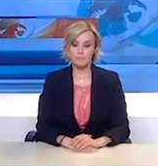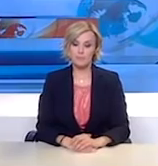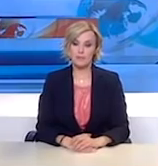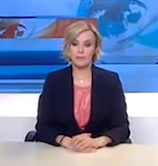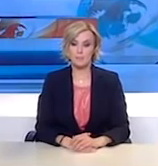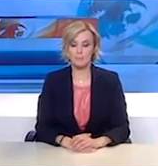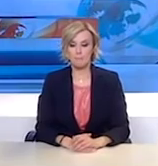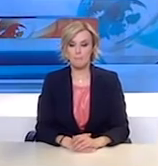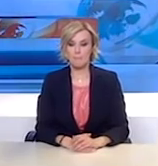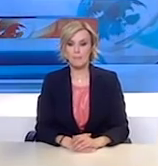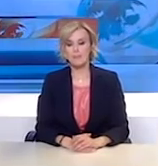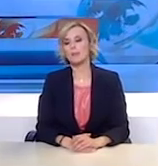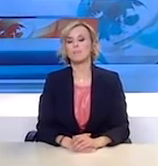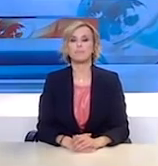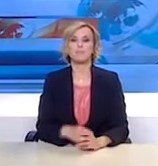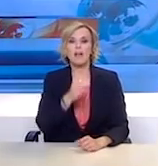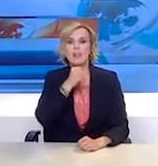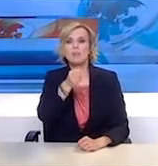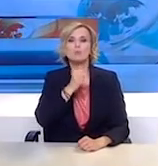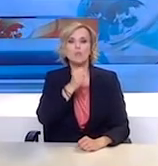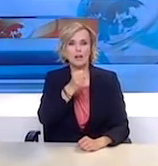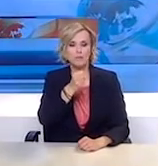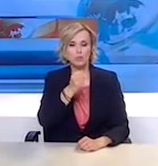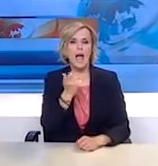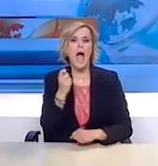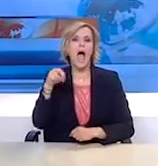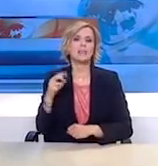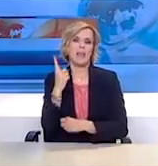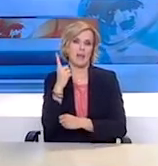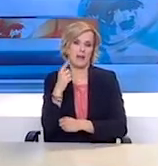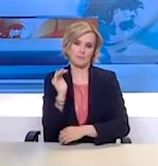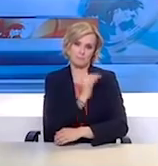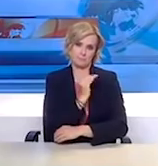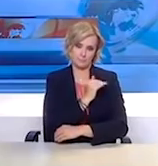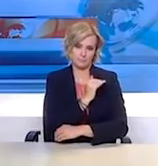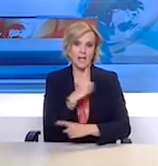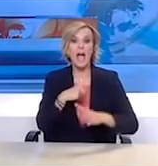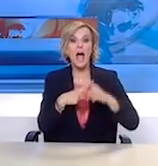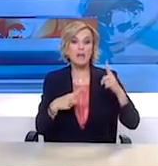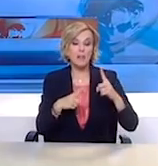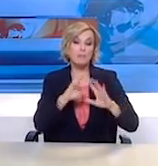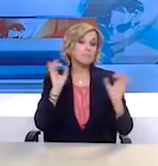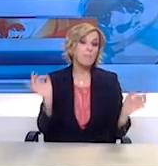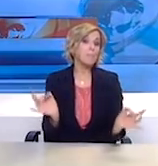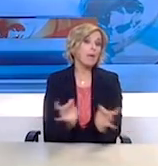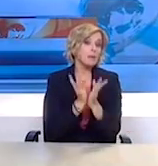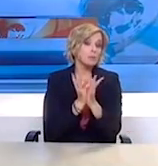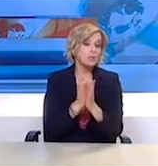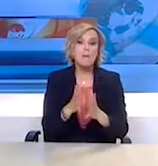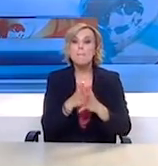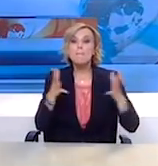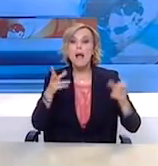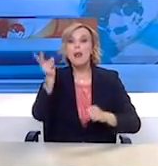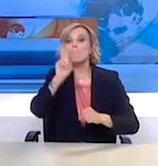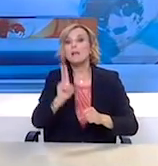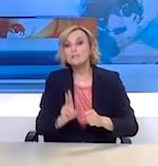Η κυρία Χαραλαμπάκου από την τηλεόραση του Αντένα. Κύριε Χαρδαλιά, εάν το βράδυ της Ανάστασης ή τη Μεγάλη Παρασκευή